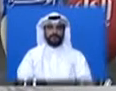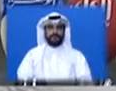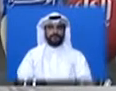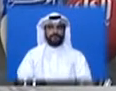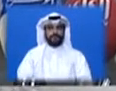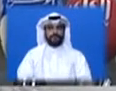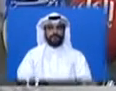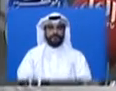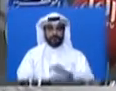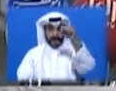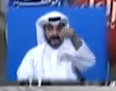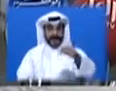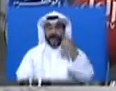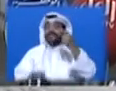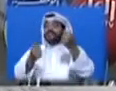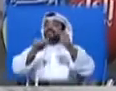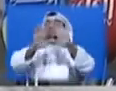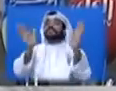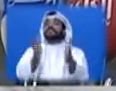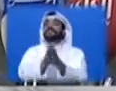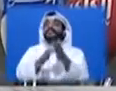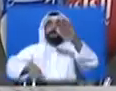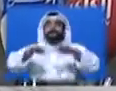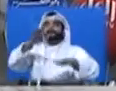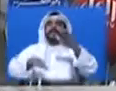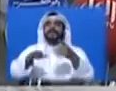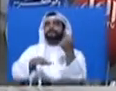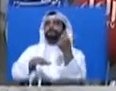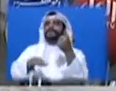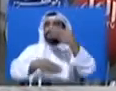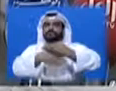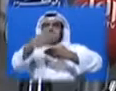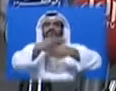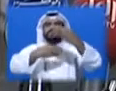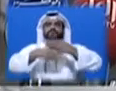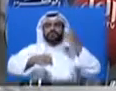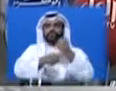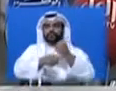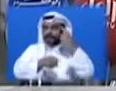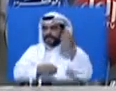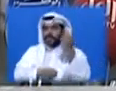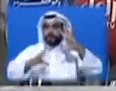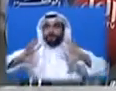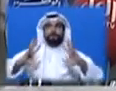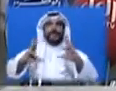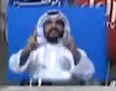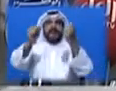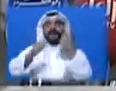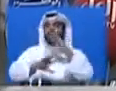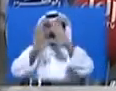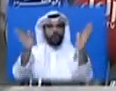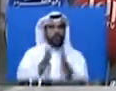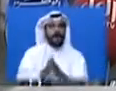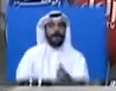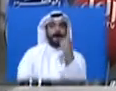و هذه تتمثل يعني أنا بس جزء من هذه المشاريع المنجزة اللي عشان أذكرها لكم. يعني